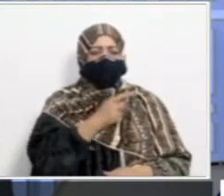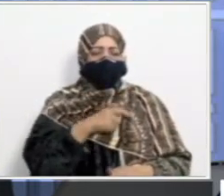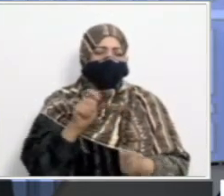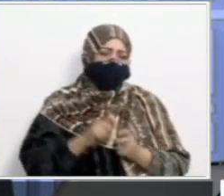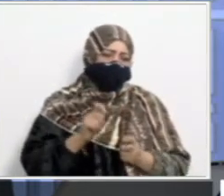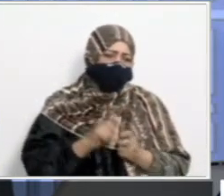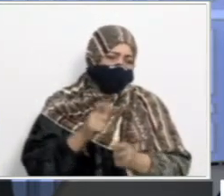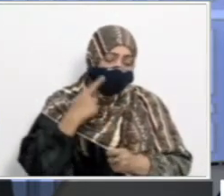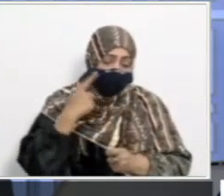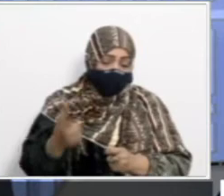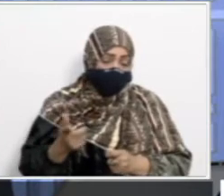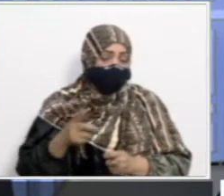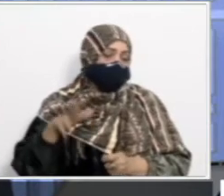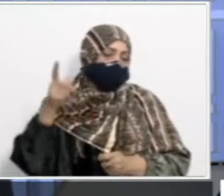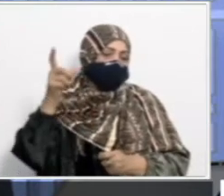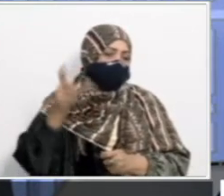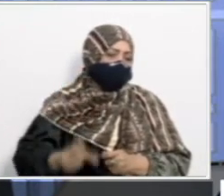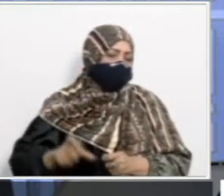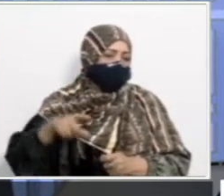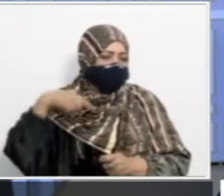الذكر فانصرف عن